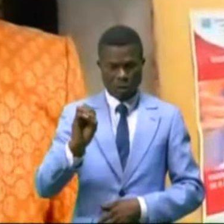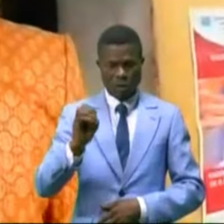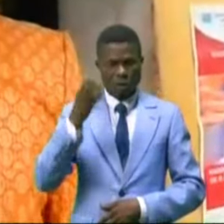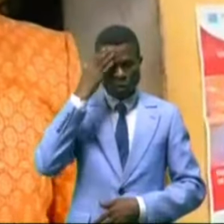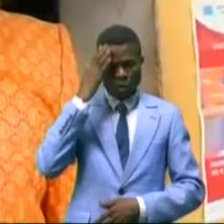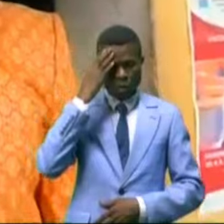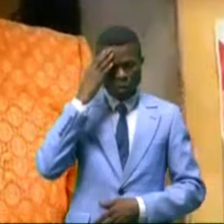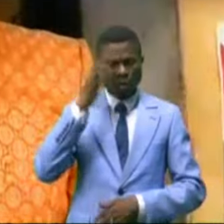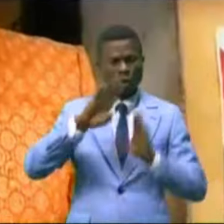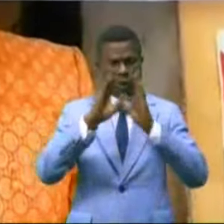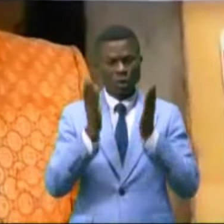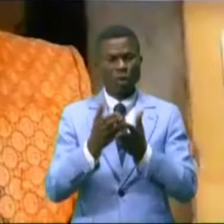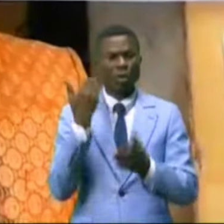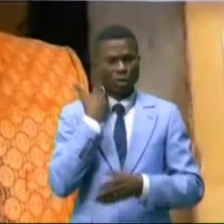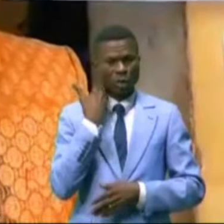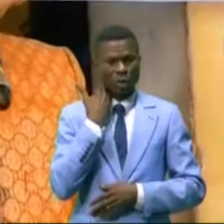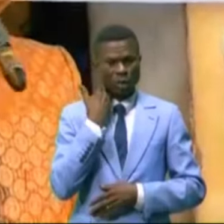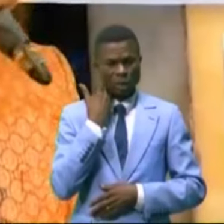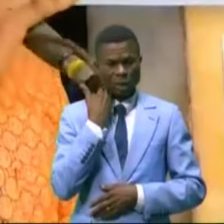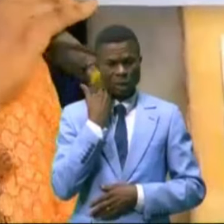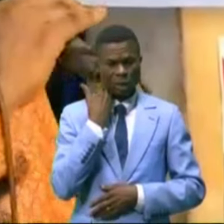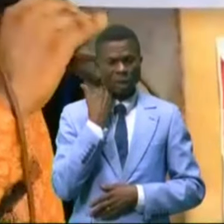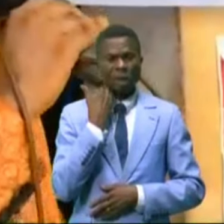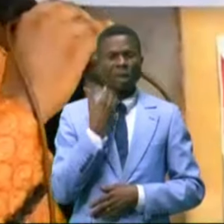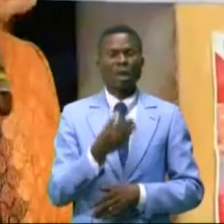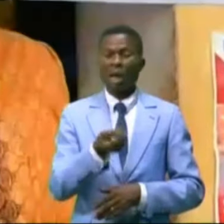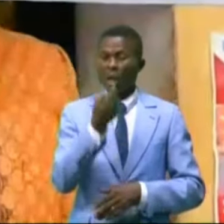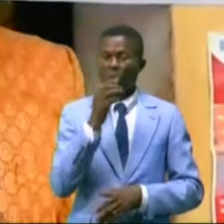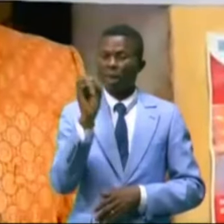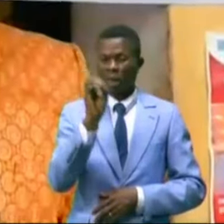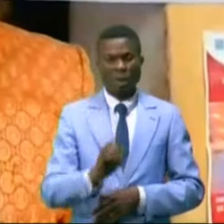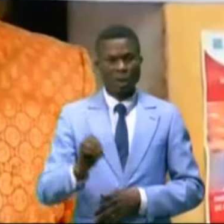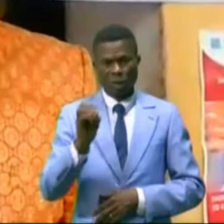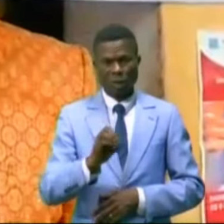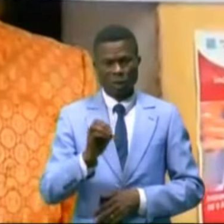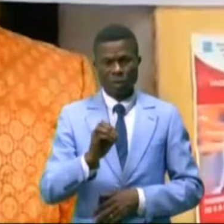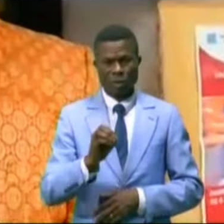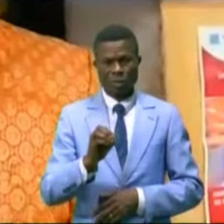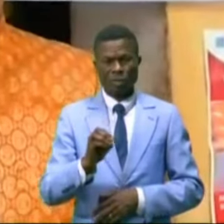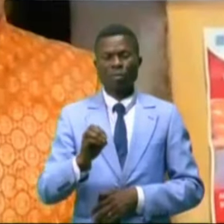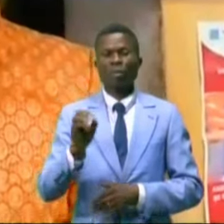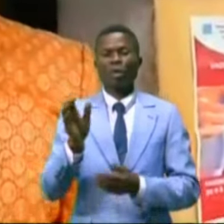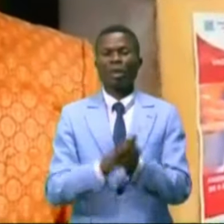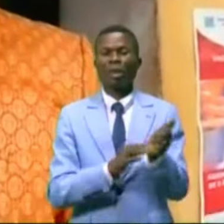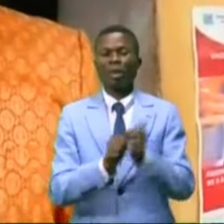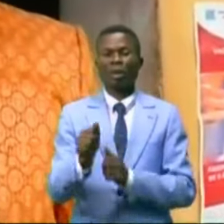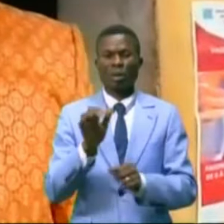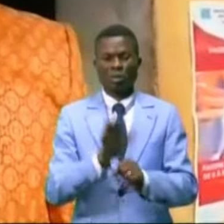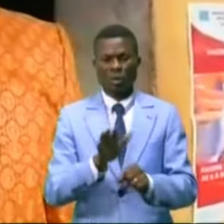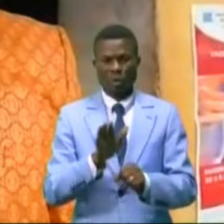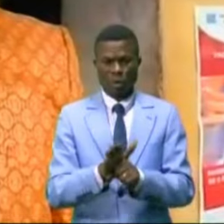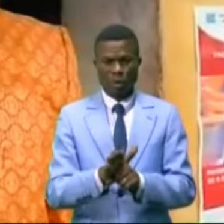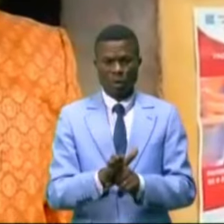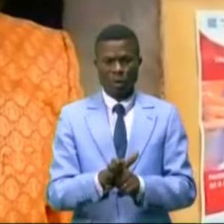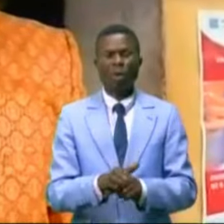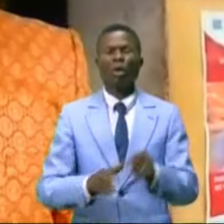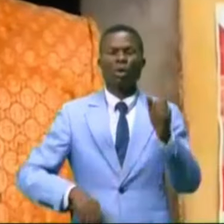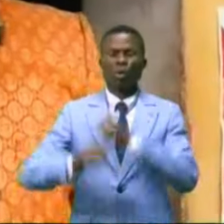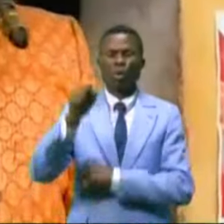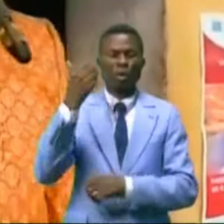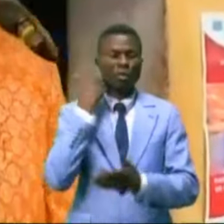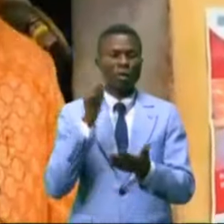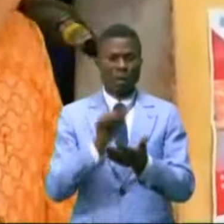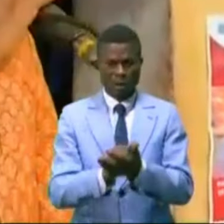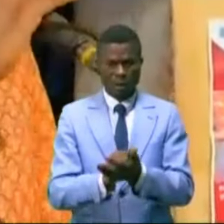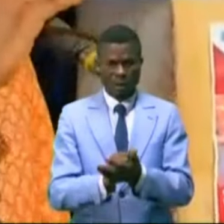c'est une maladie qui en soit n'a pas de médicament et le seul moyen de faire face contre cette maladie